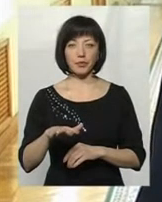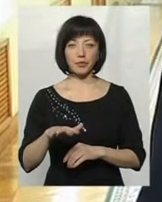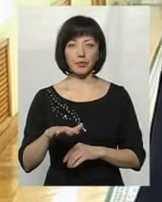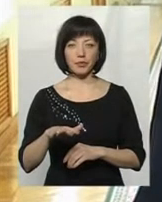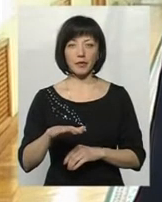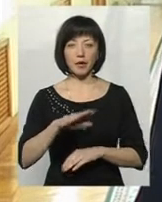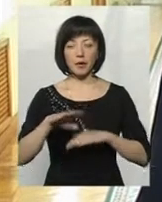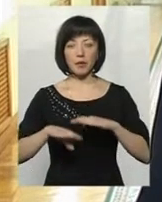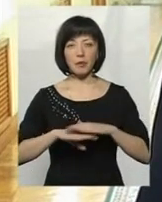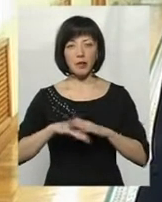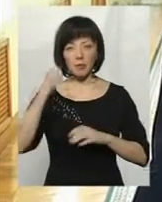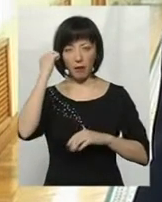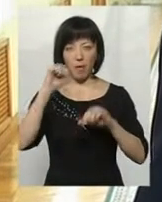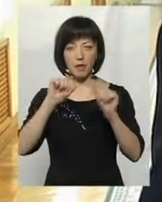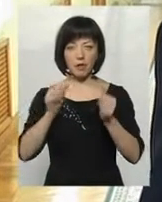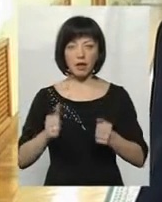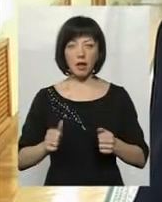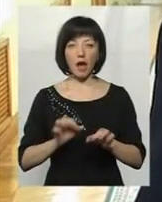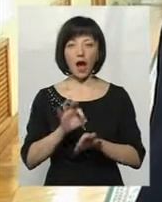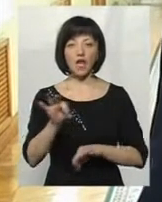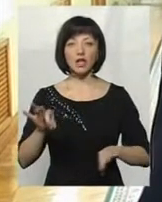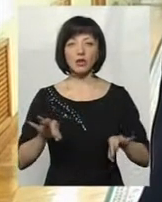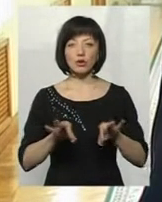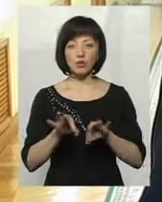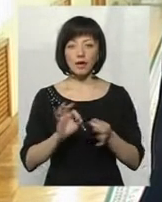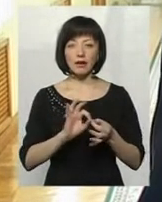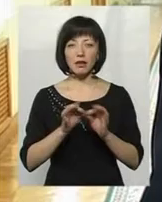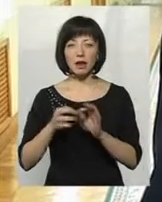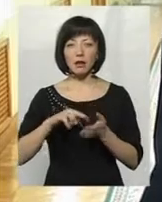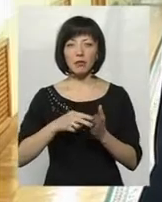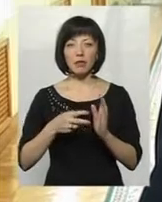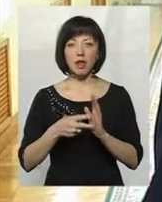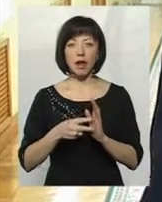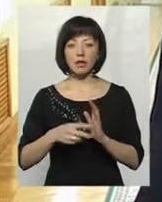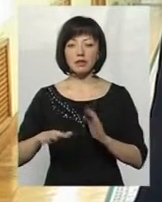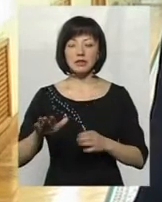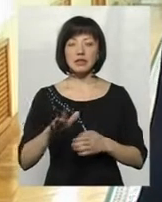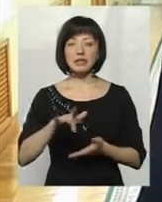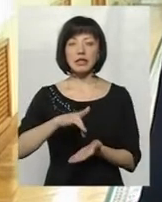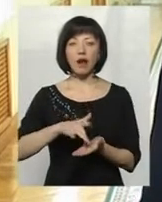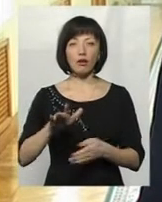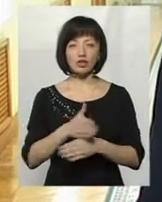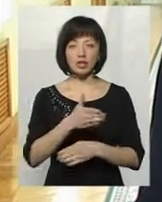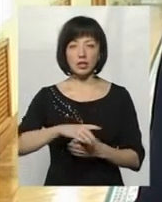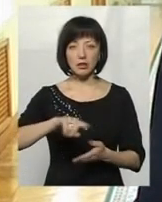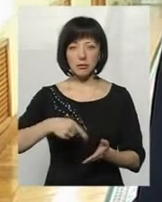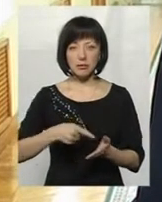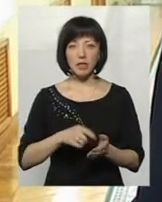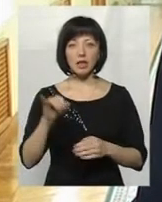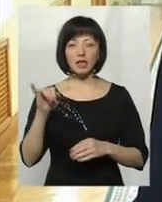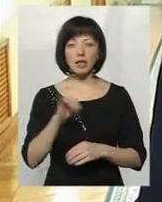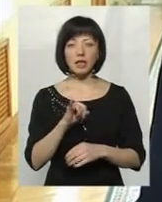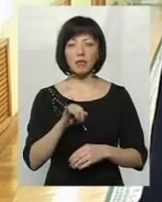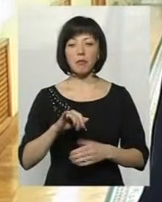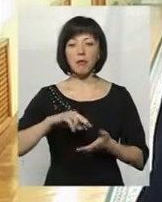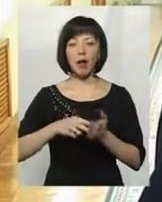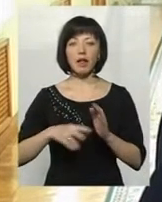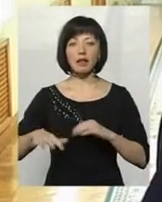під пам'ятки архітектури, детальний план території міста, центральної частини міста і план території заріжжя.